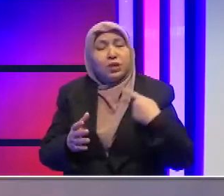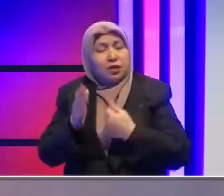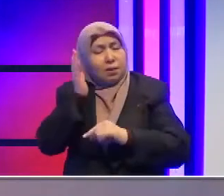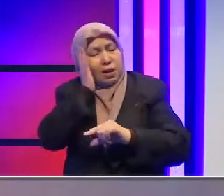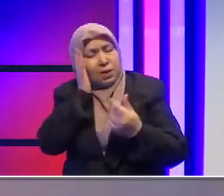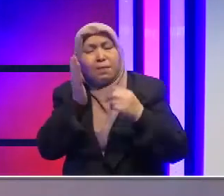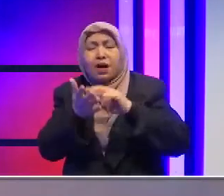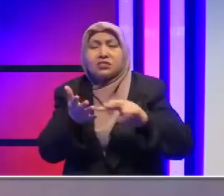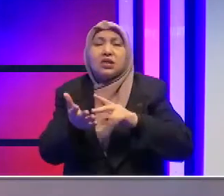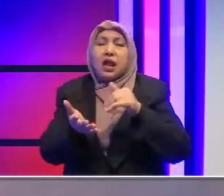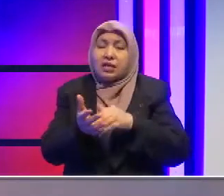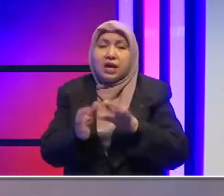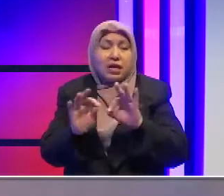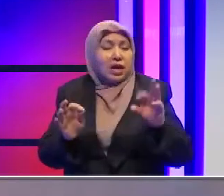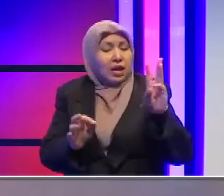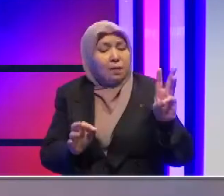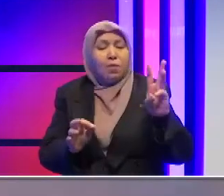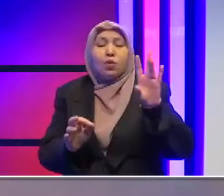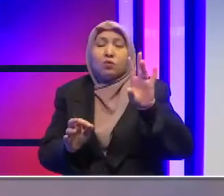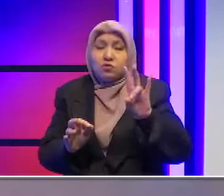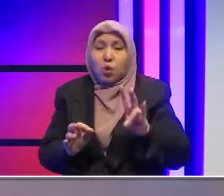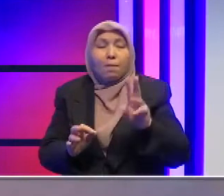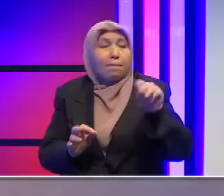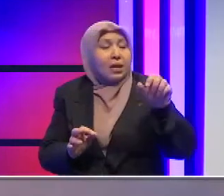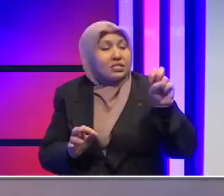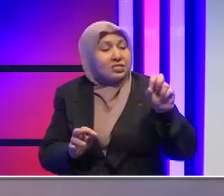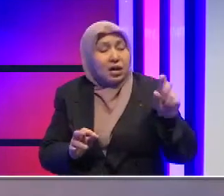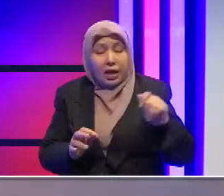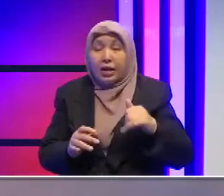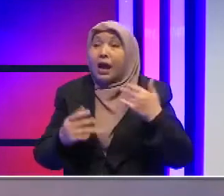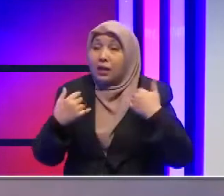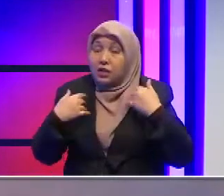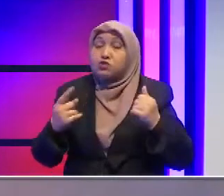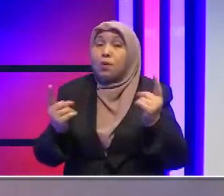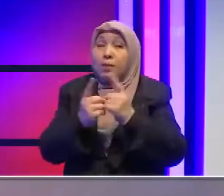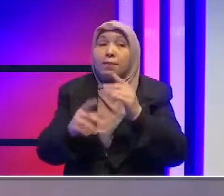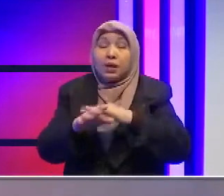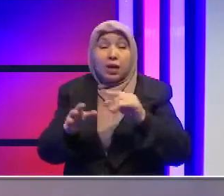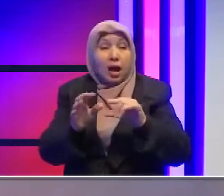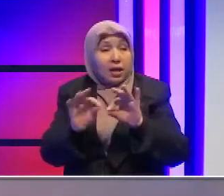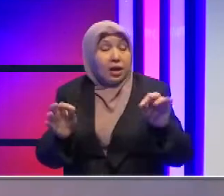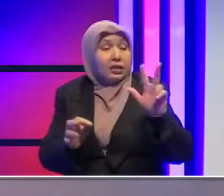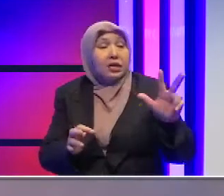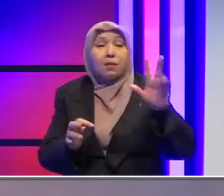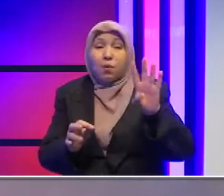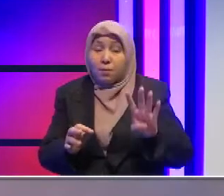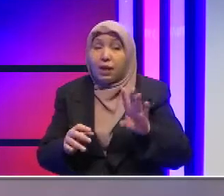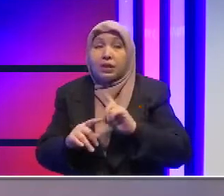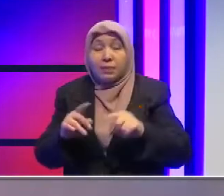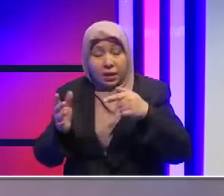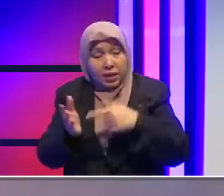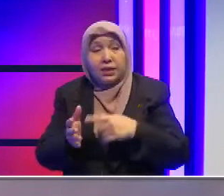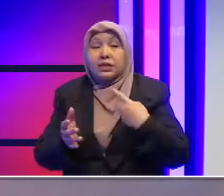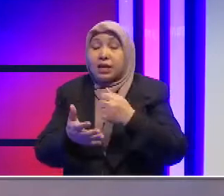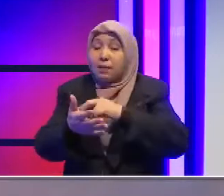baca sekali lagi ayat 67. Perkataan mansakan yang juga pernah kita jumpa sebelum ini pada ayat 34. Tapi kali ini kita nak